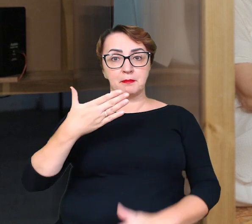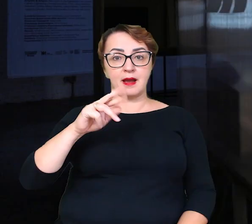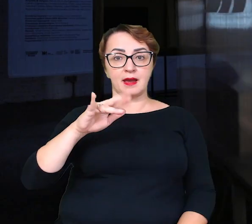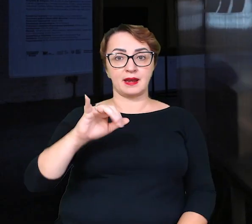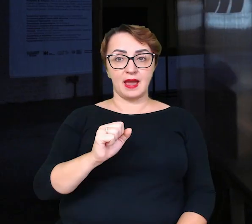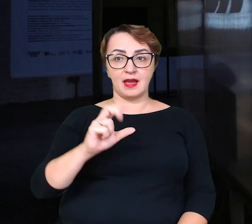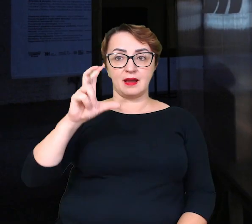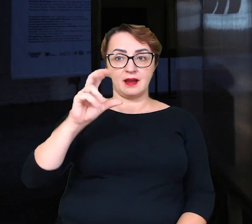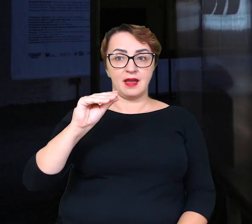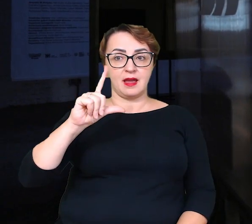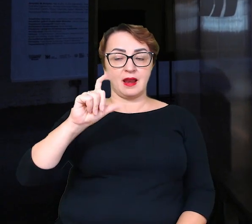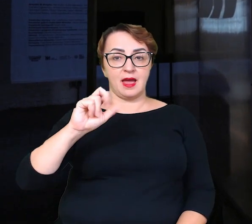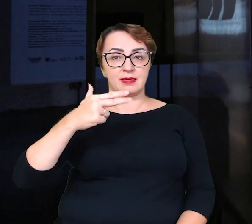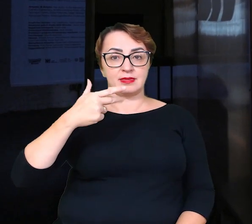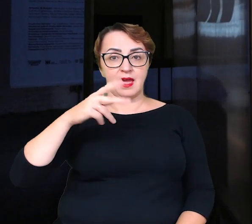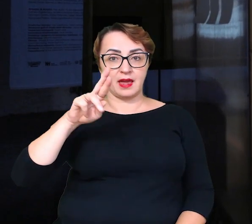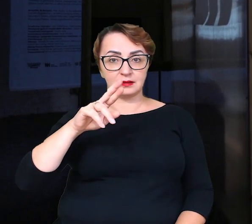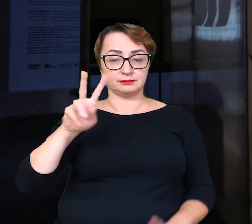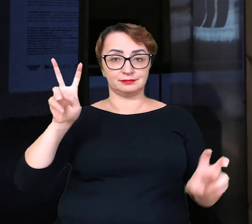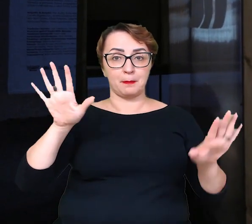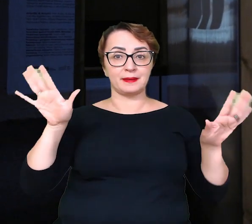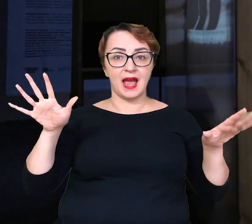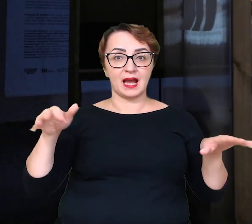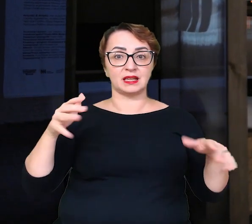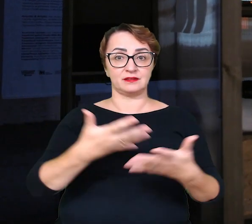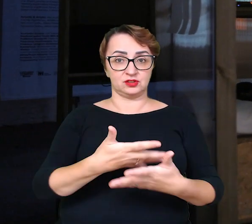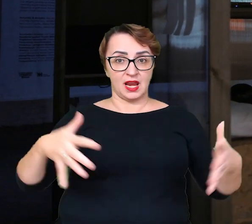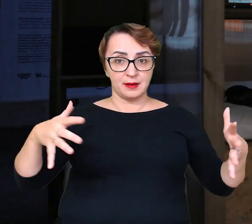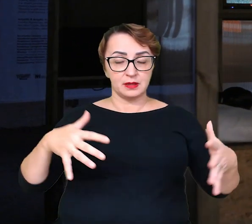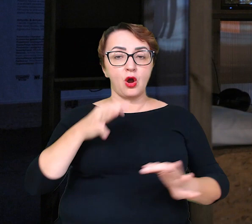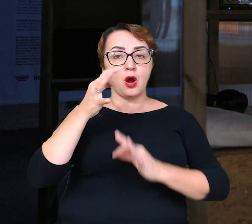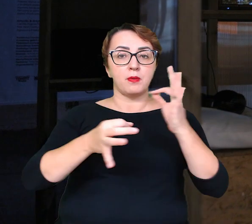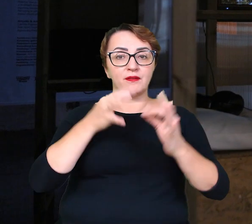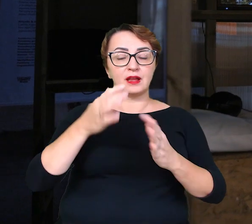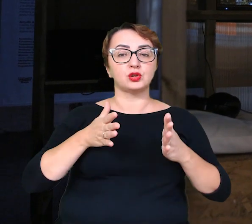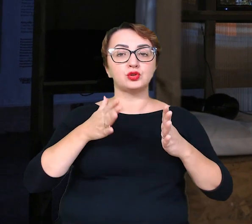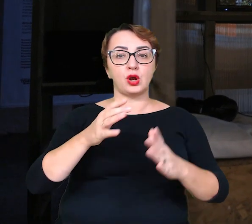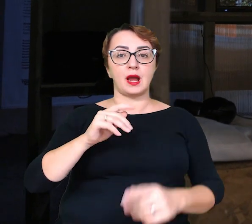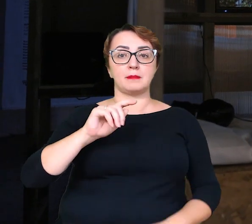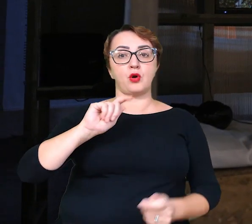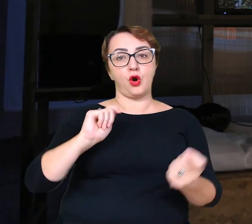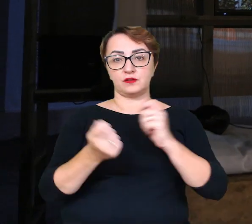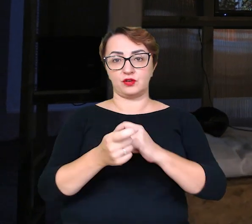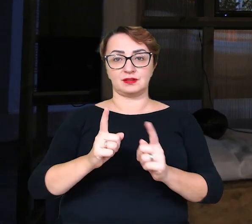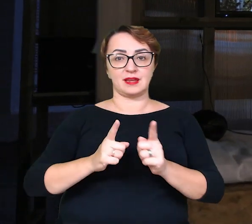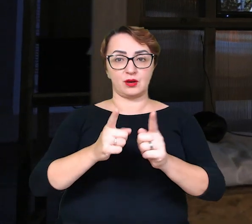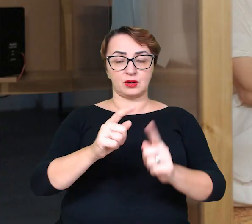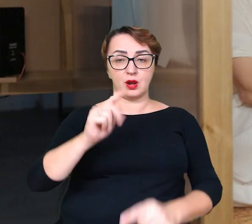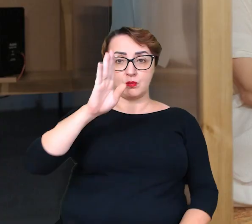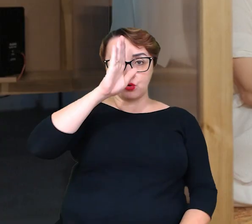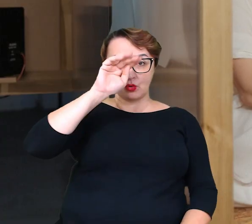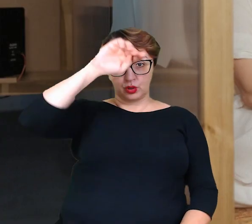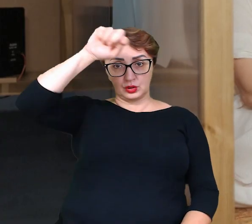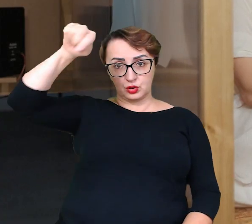w ziemi, przedstawia drogę przebytą w odwrotnym kierunku, z najdalszej północy w stronę południa.